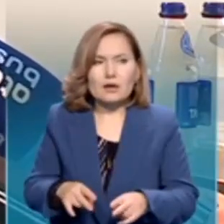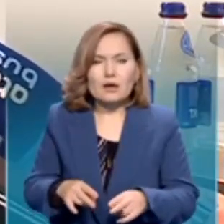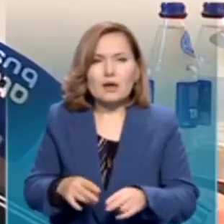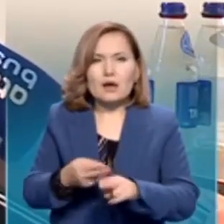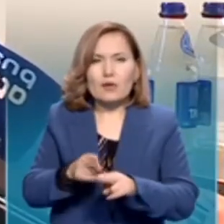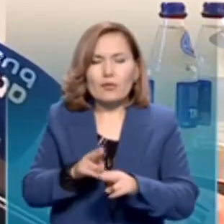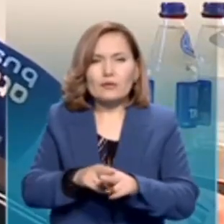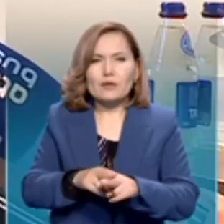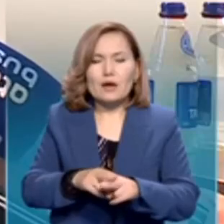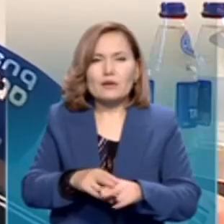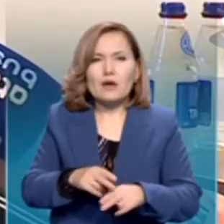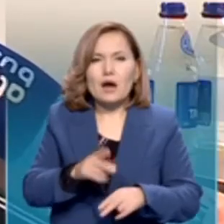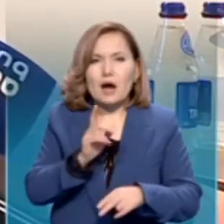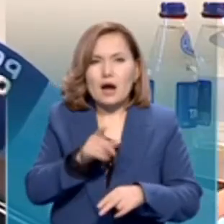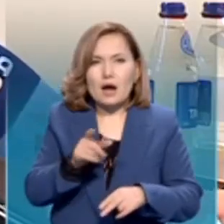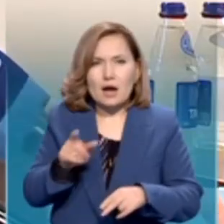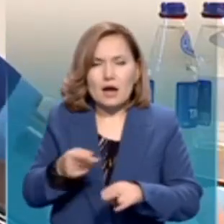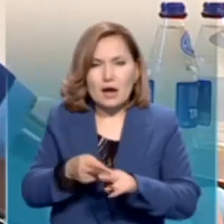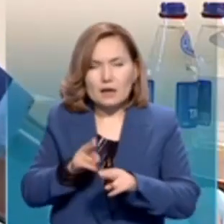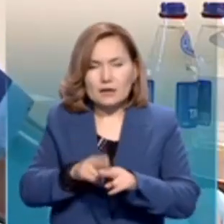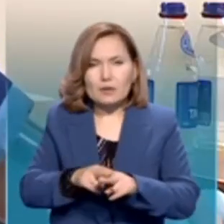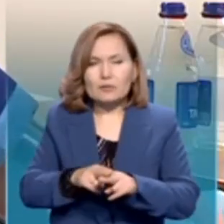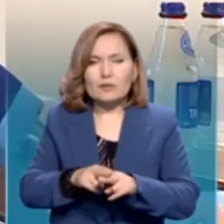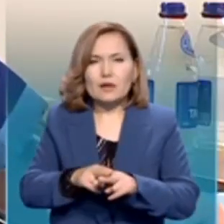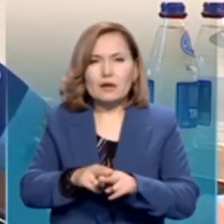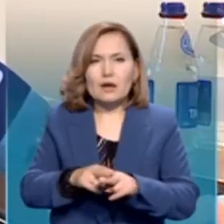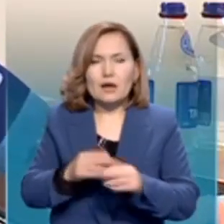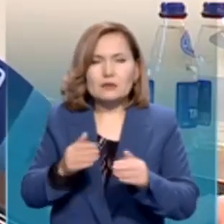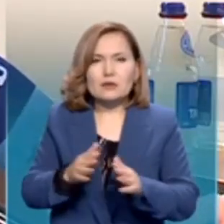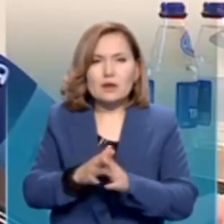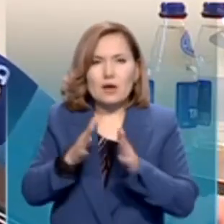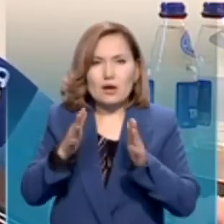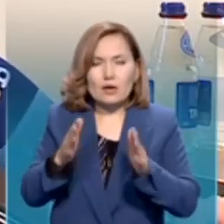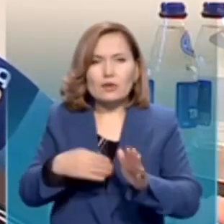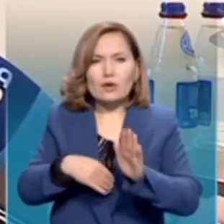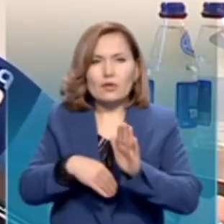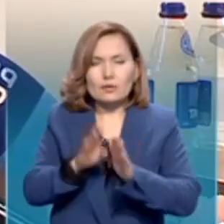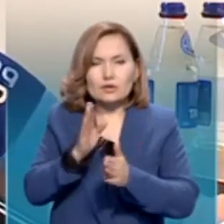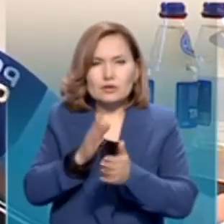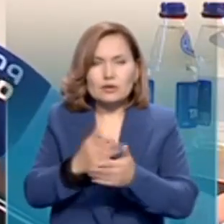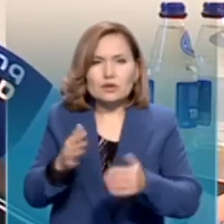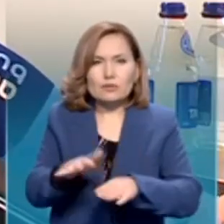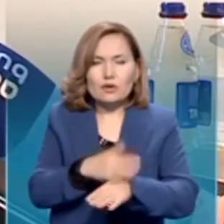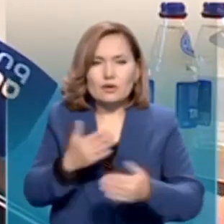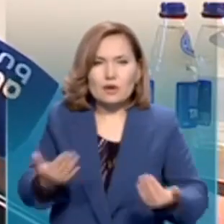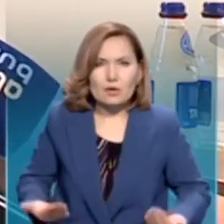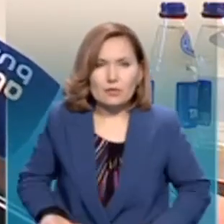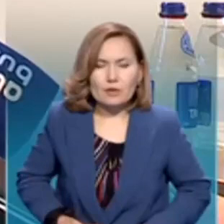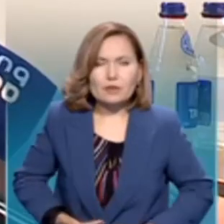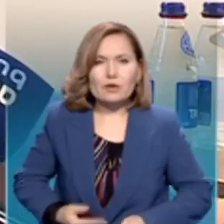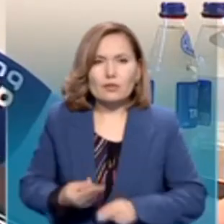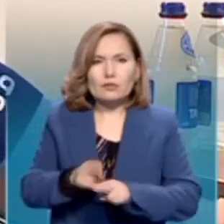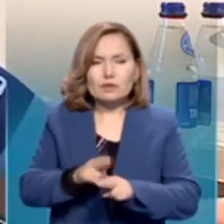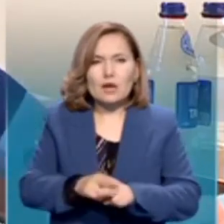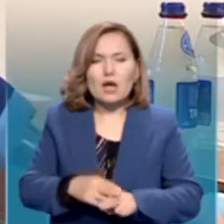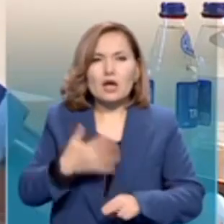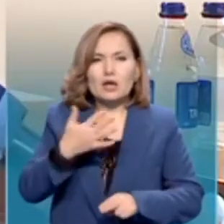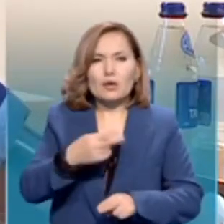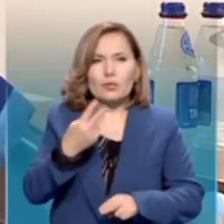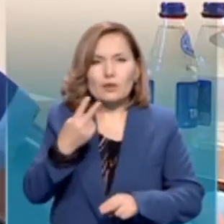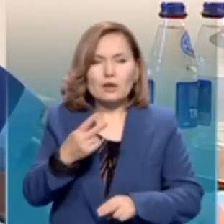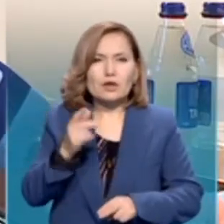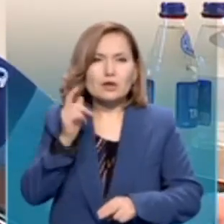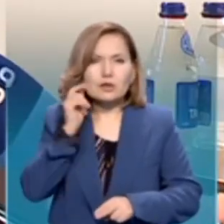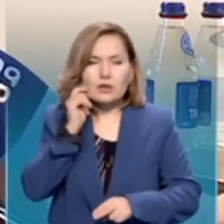47 жастың төңірегінде болар, ал енді біз қазіргі сол жетістігіміз деп айтуымыз керек. Қазір 52-ден аса бізде